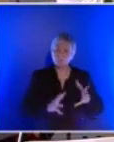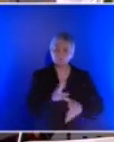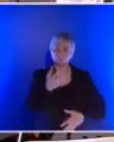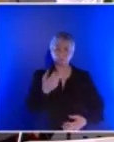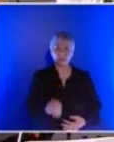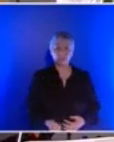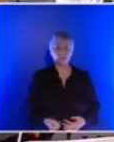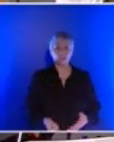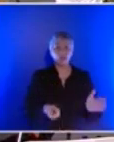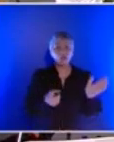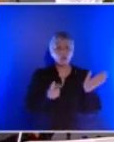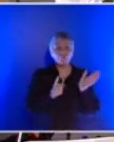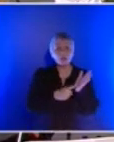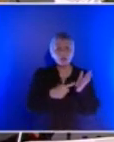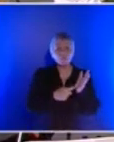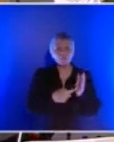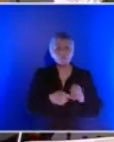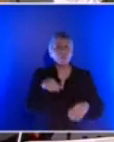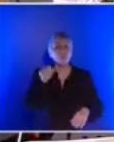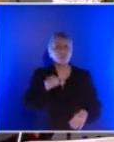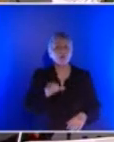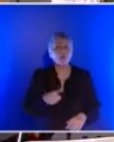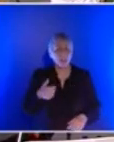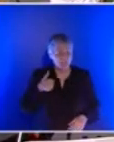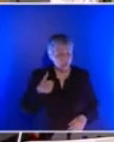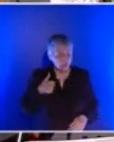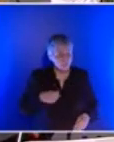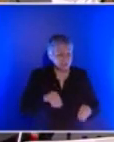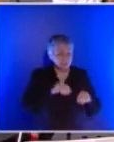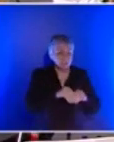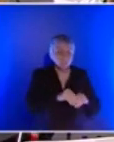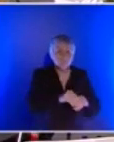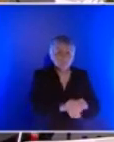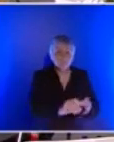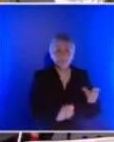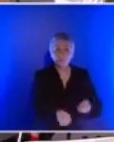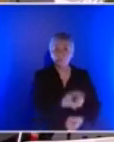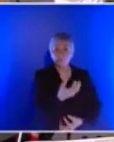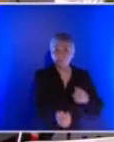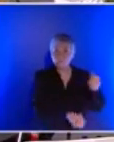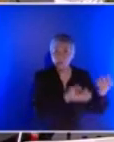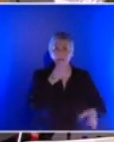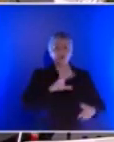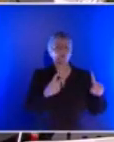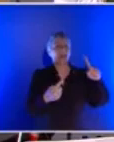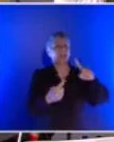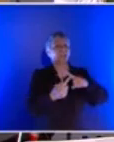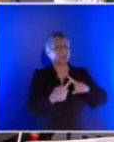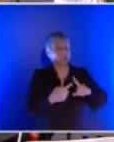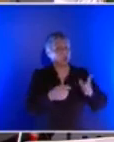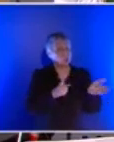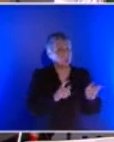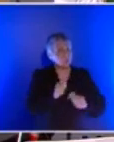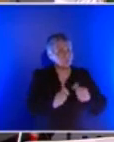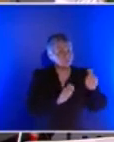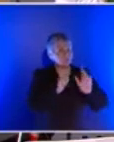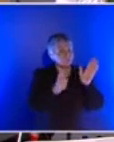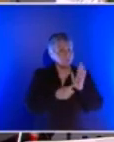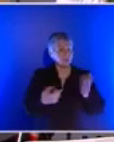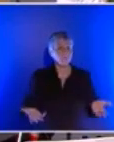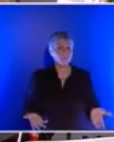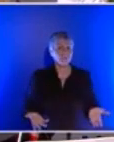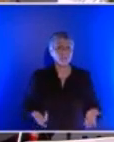Χρειαζόμαστε στροφή της οικονομίας στην παραγωγή και στην τεχνολογία. Και η πράσινη μετάβαση πρέπει να είναι η